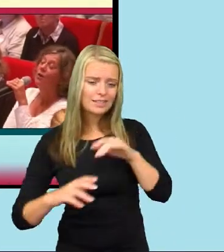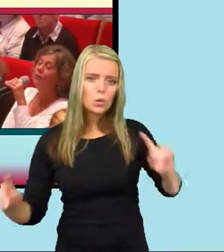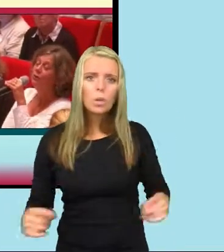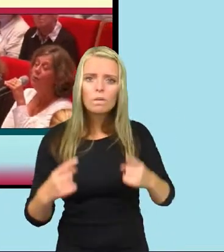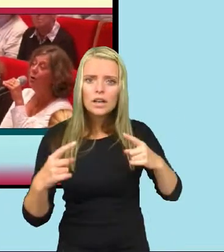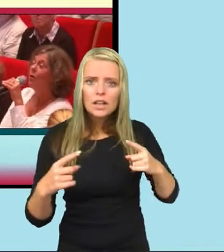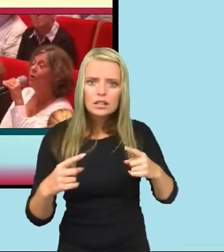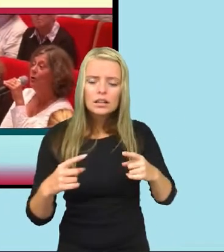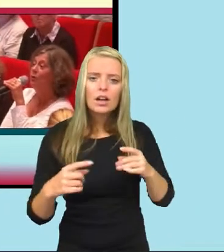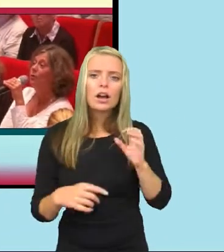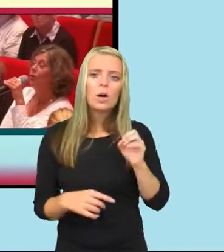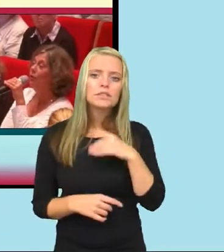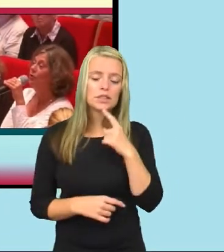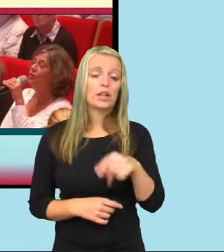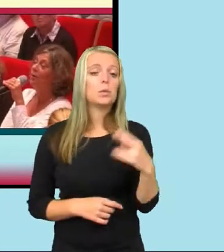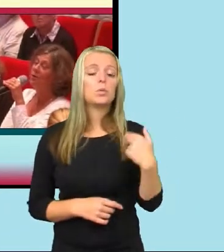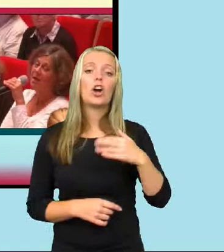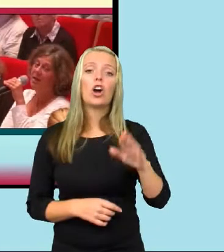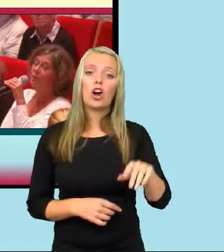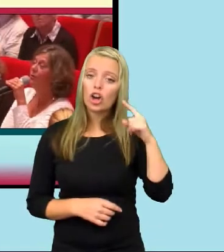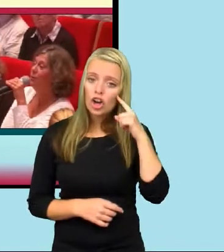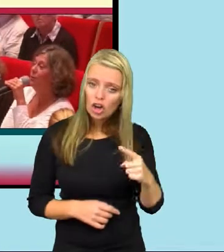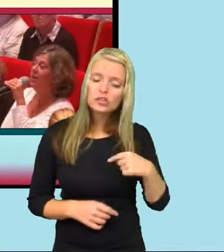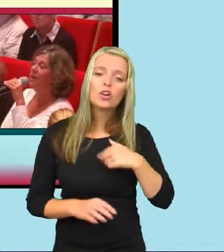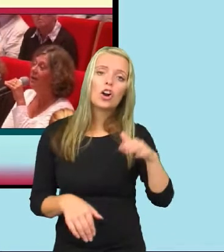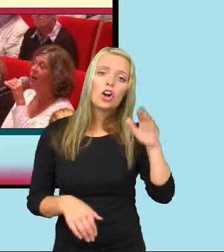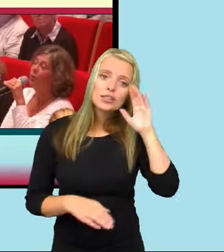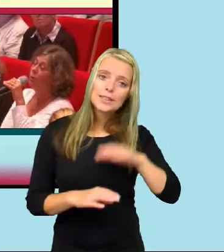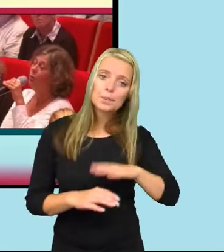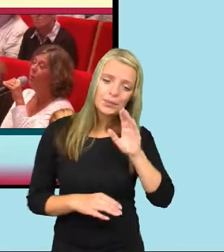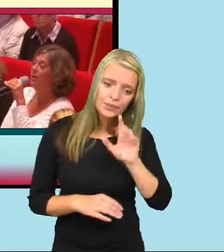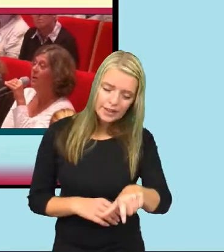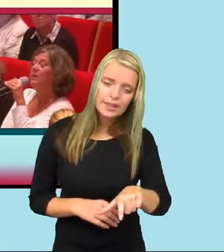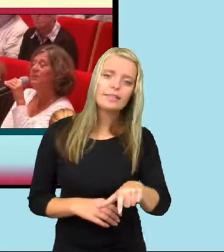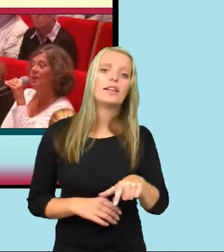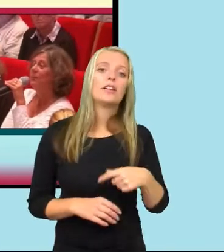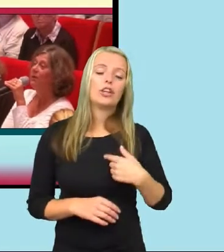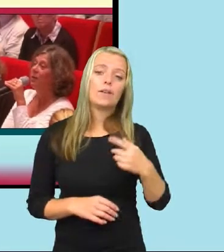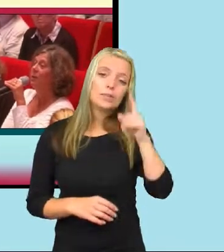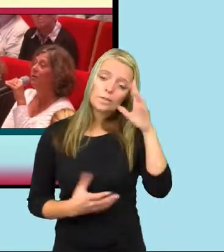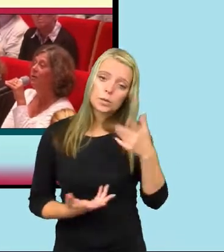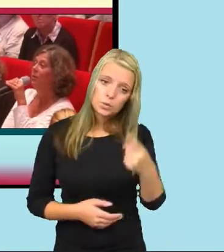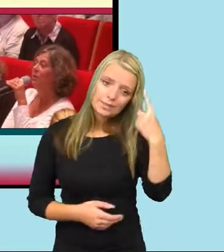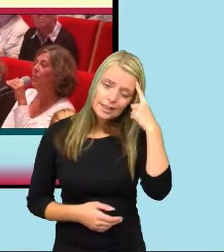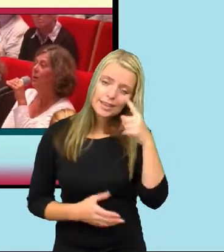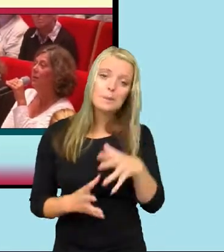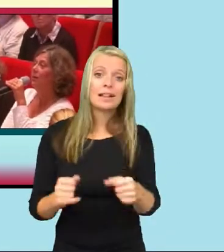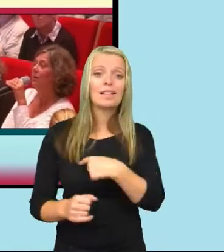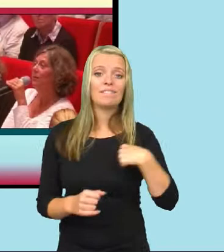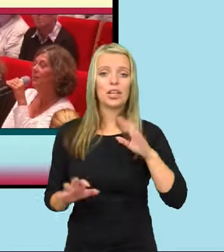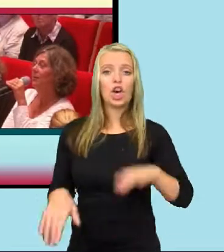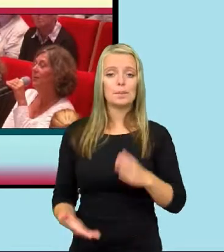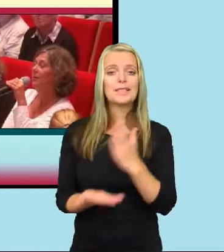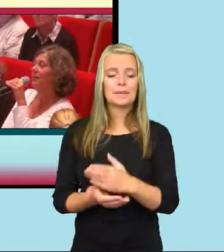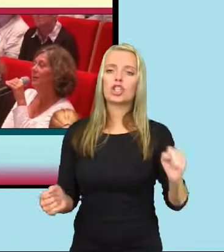sagt, nu har jag hört och jag har lyssnat på dig och vad du tänker, och nu har vi bestämt att göra tvärtom.